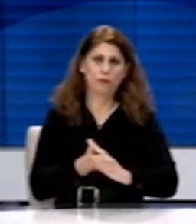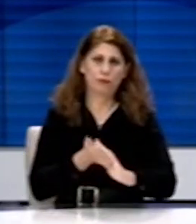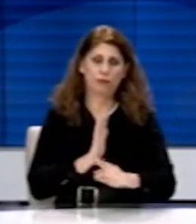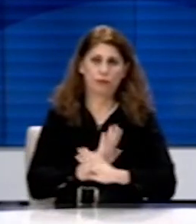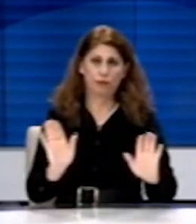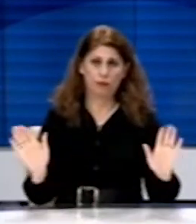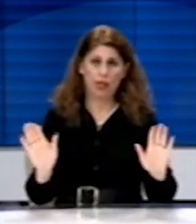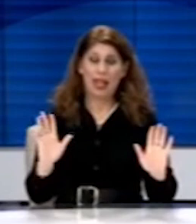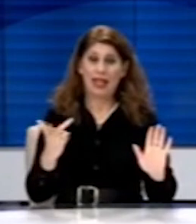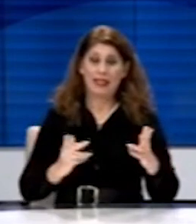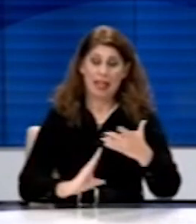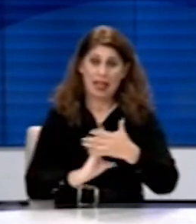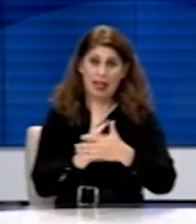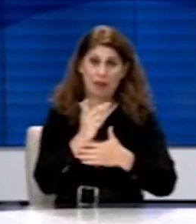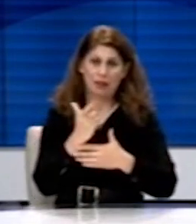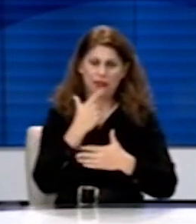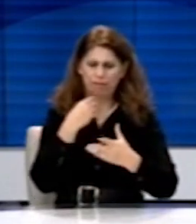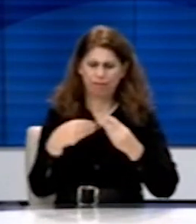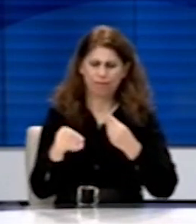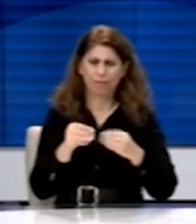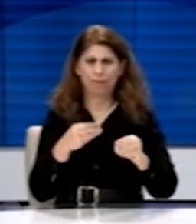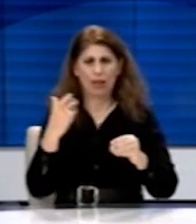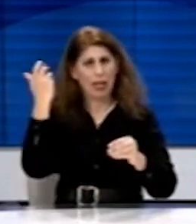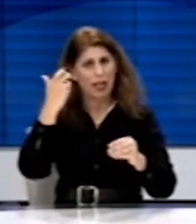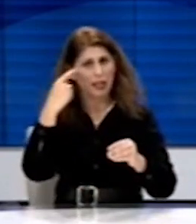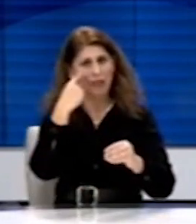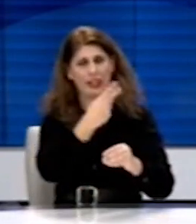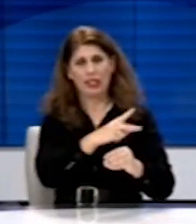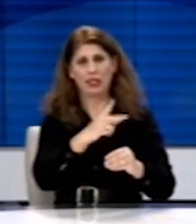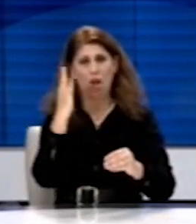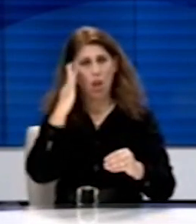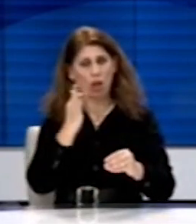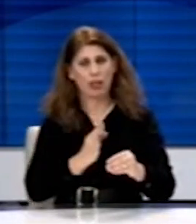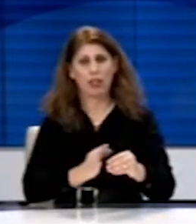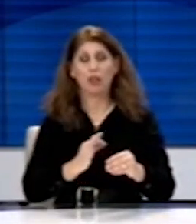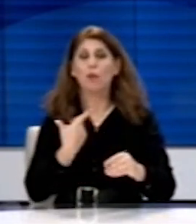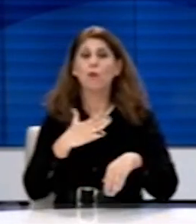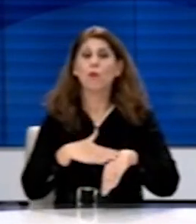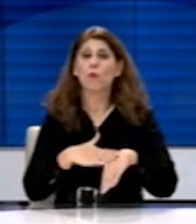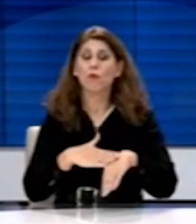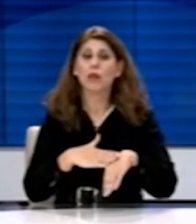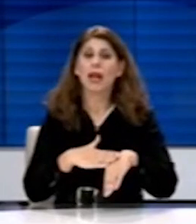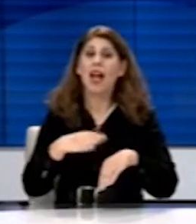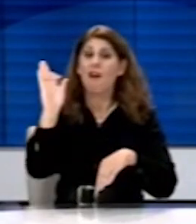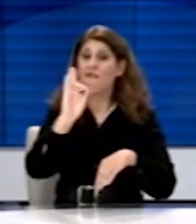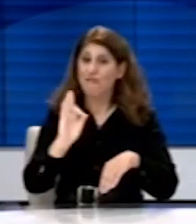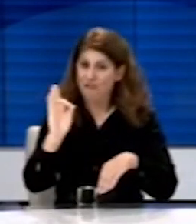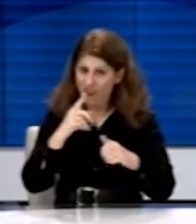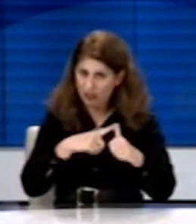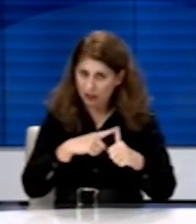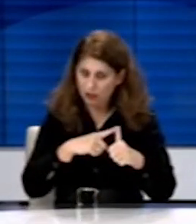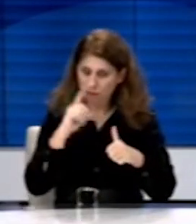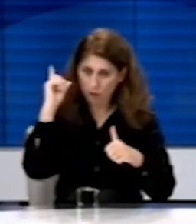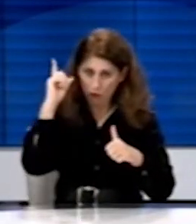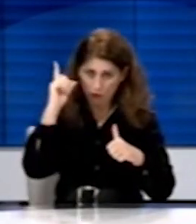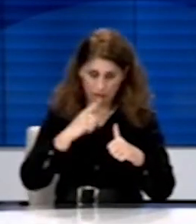Διότι η ανάπτυξη είναι μια απίπλαστη έννοια κατά τη δική σας λογική. Οφείλεται πού? Στα funds,